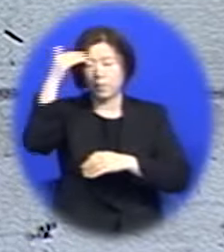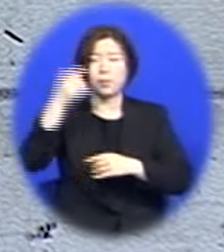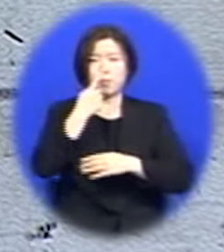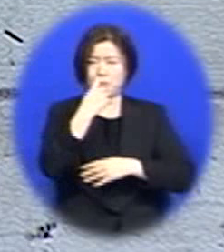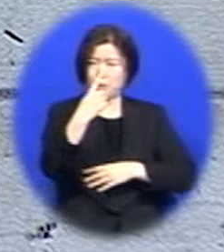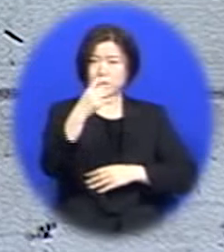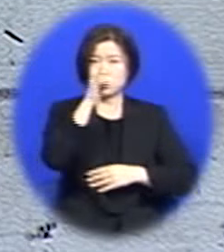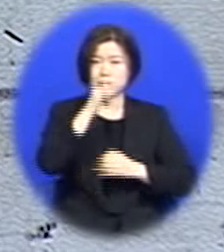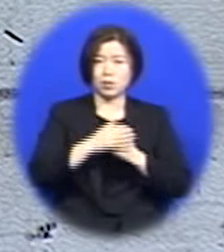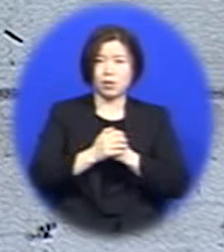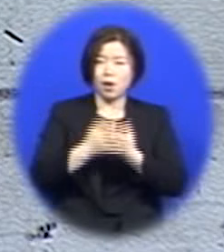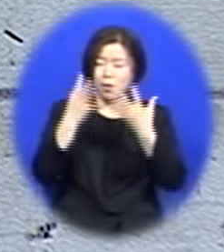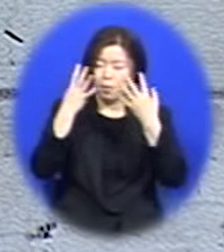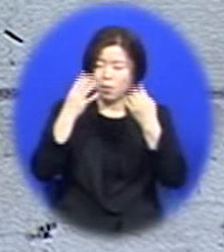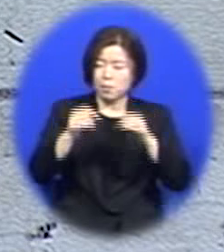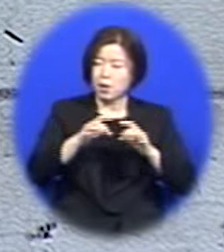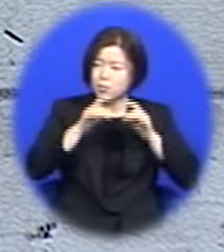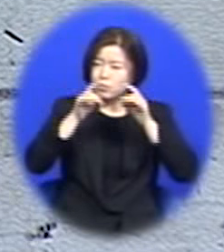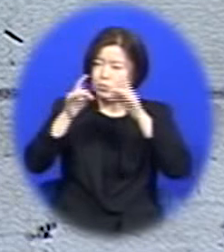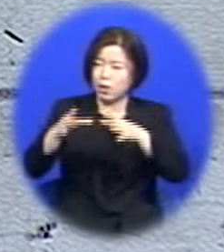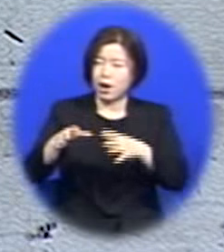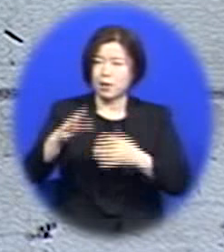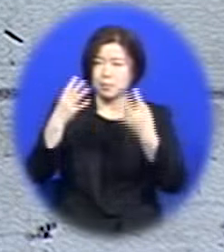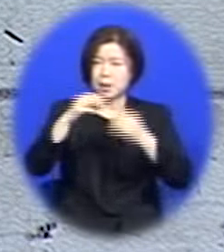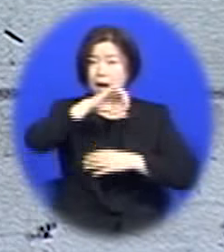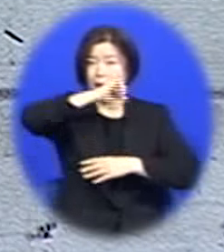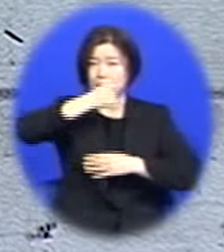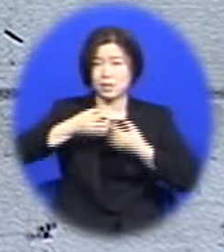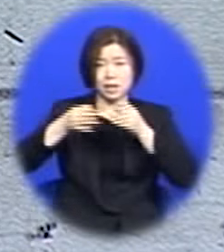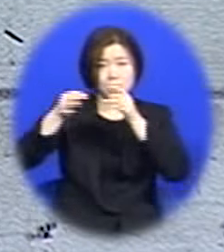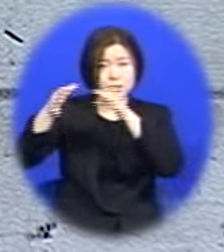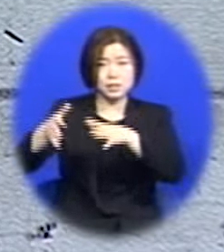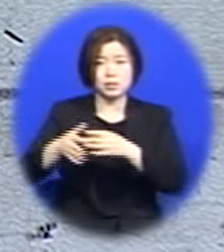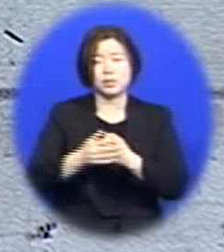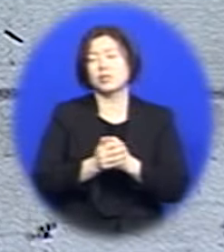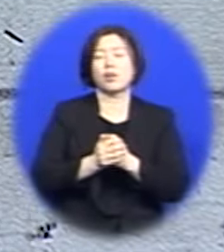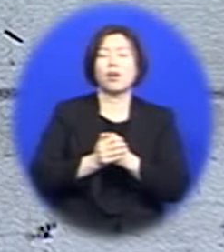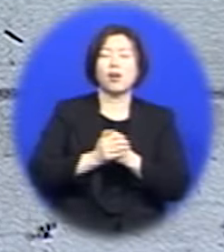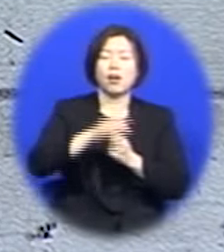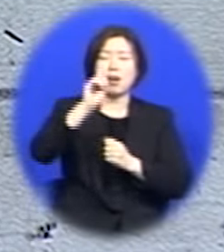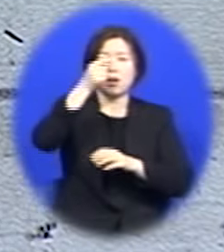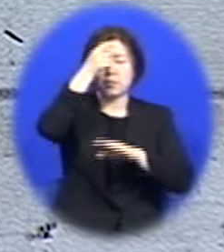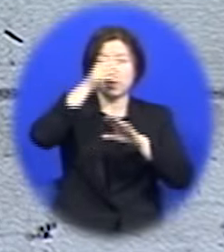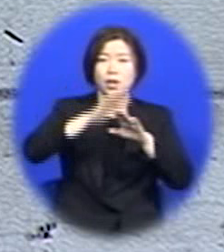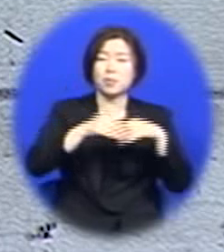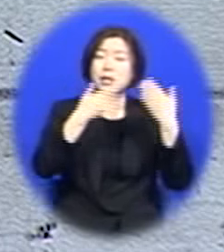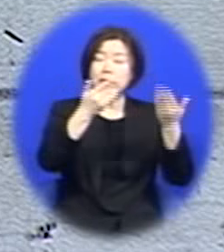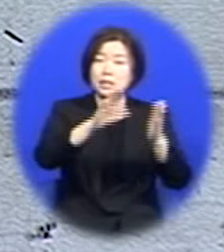얼마나 투자를 많이 해서 많은 예산을 들여서 한번 예배 드릴 때마다 다들 감격스러워요.